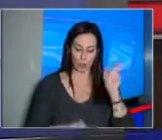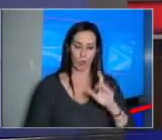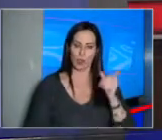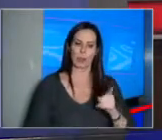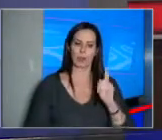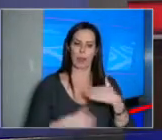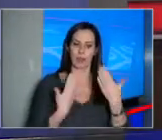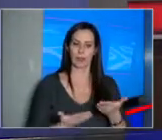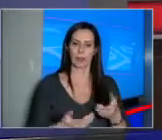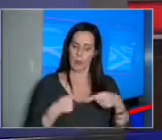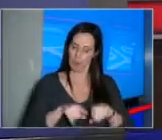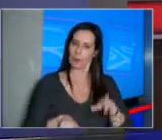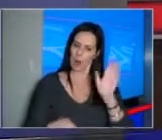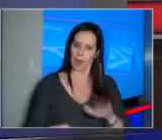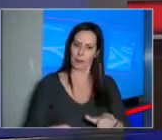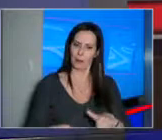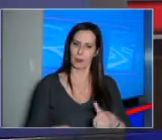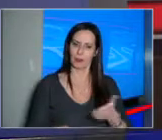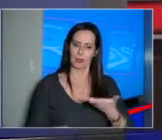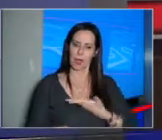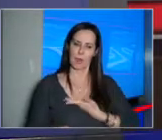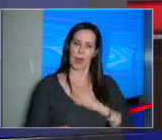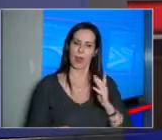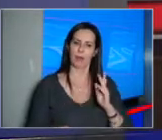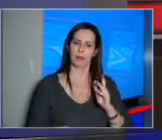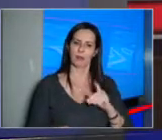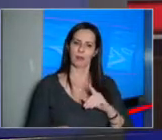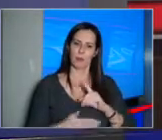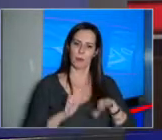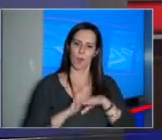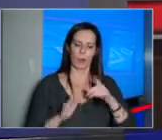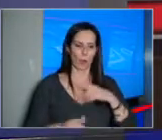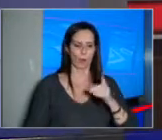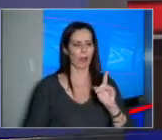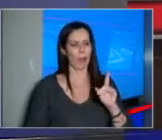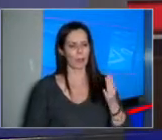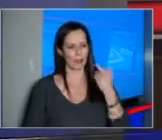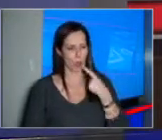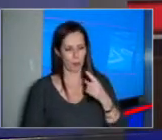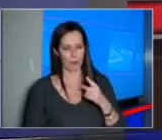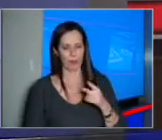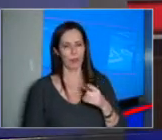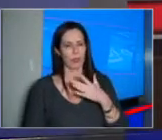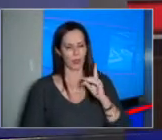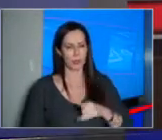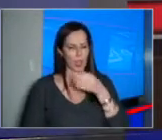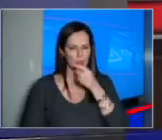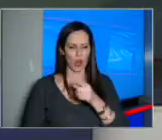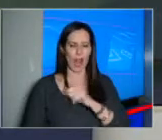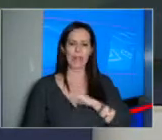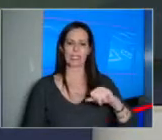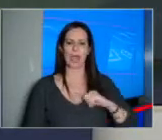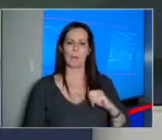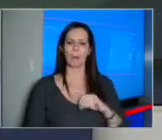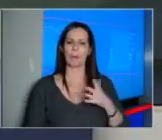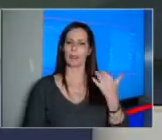שמגיע לו. במקביל, כמובן, לקבלת דמי הביטוח, שבחוק אנחנו מחויבים לגבות מהם. לפני שהם צועקים אליי, חייבים לסיים, אני שואל שאלה על העצמאים